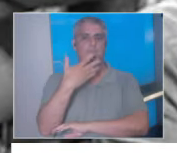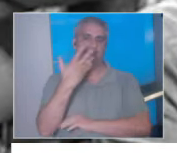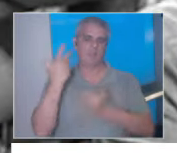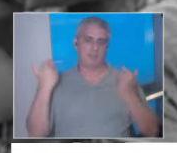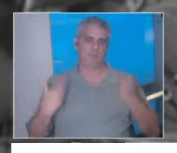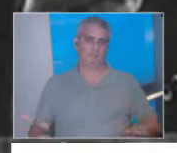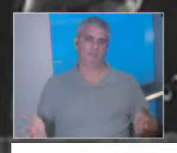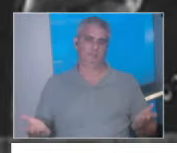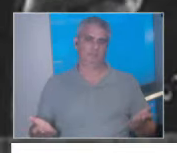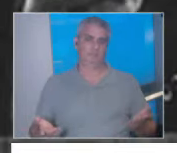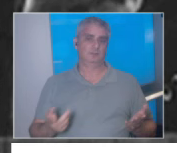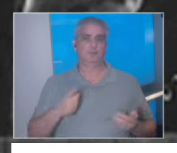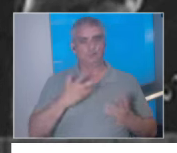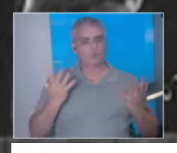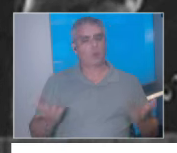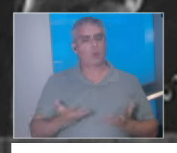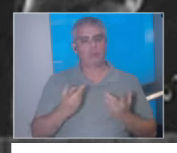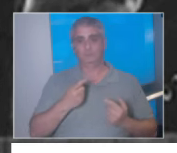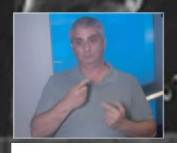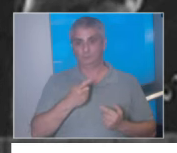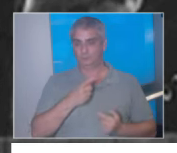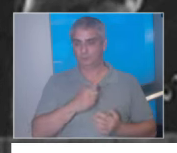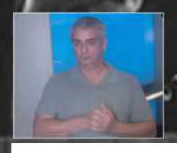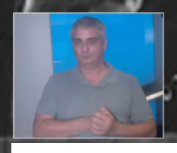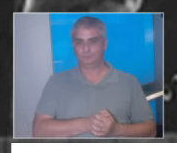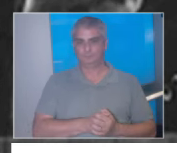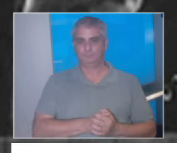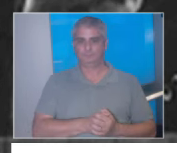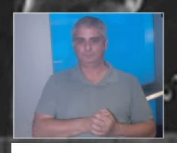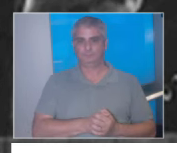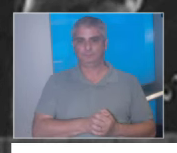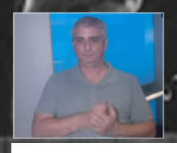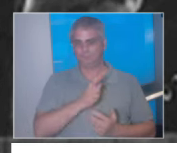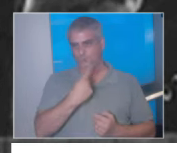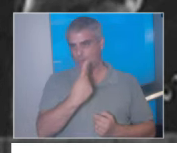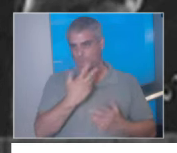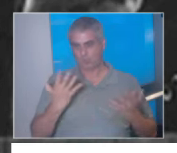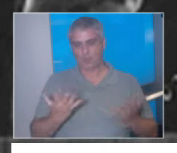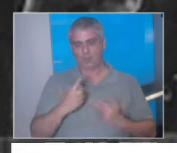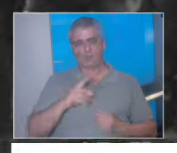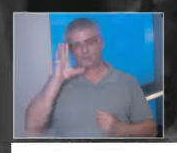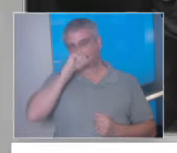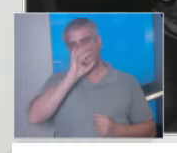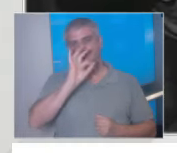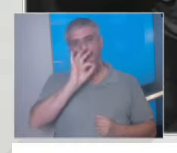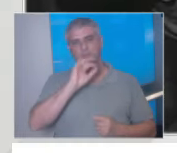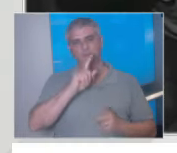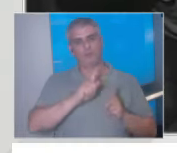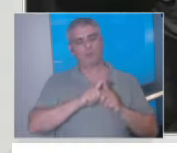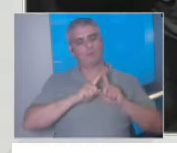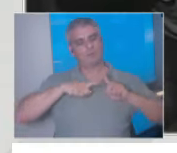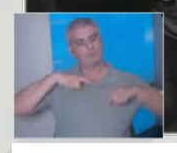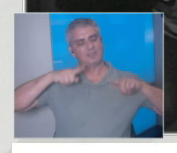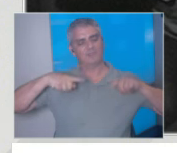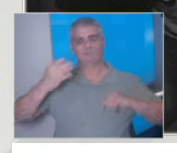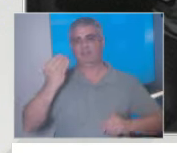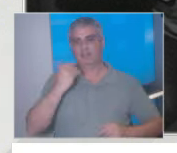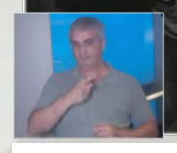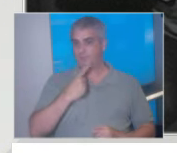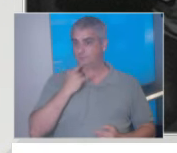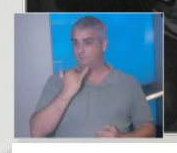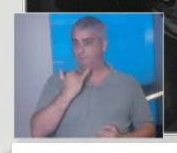מפסידה עליו. אז הוא עודד ובעניין הזה להעביר לאנשים, ותראי, הוא בעצם עודד את קונספט הדייברסיטי עוד לפני שקראו לזה